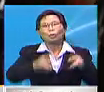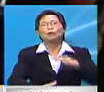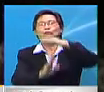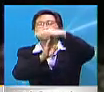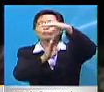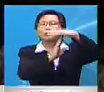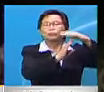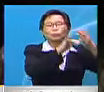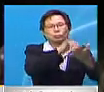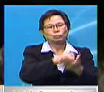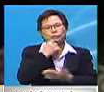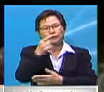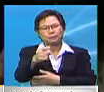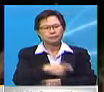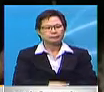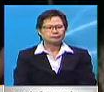perbuatan